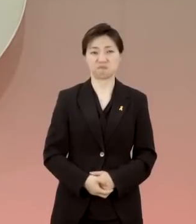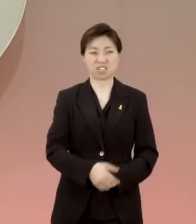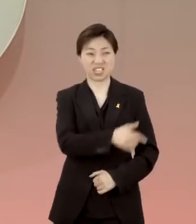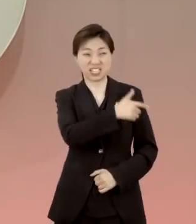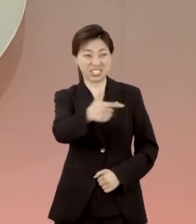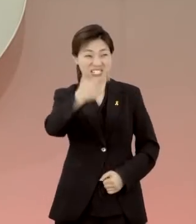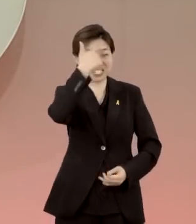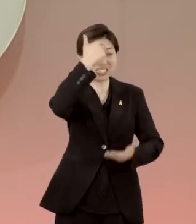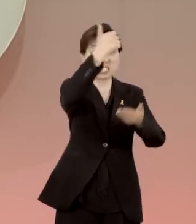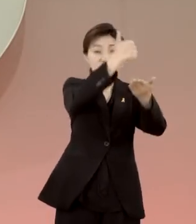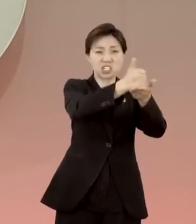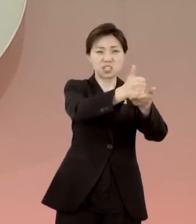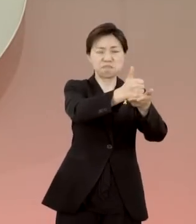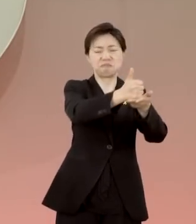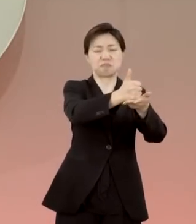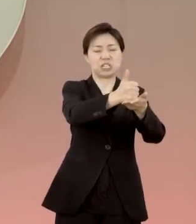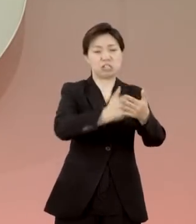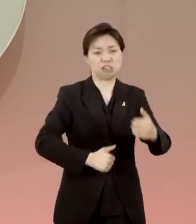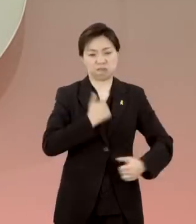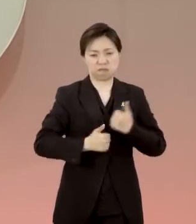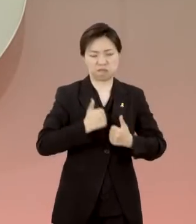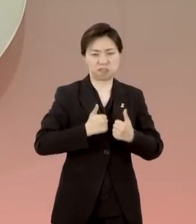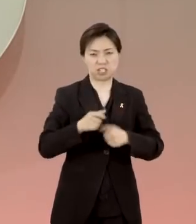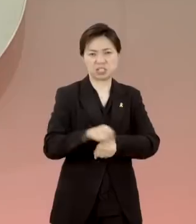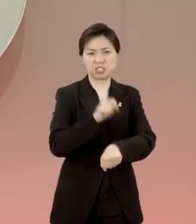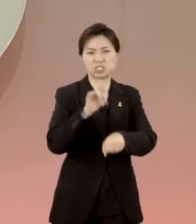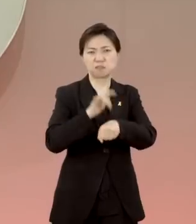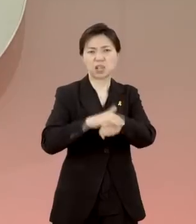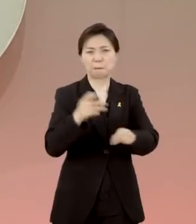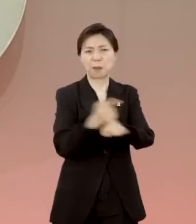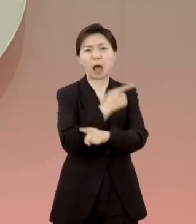그 큰스님이 지옥에 떨어졌다는 거예요